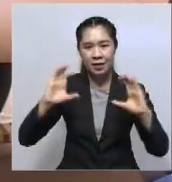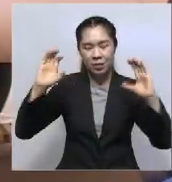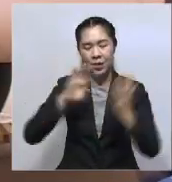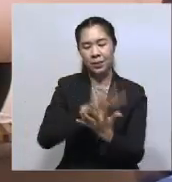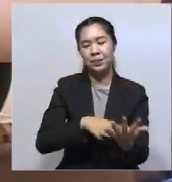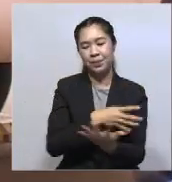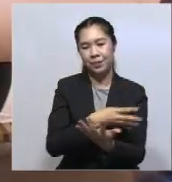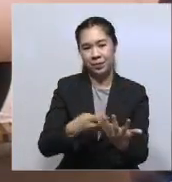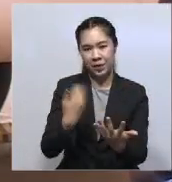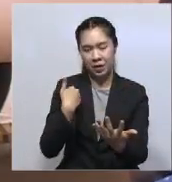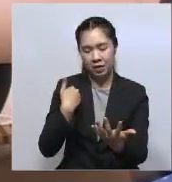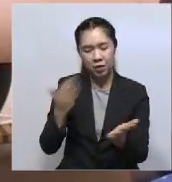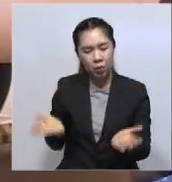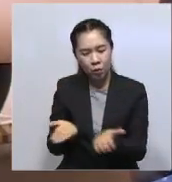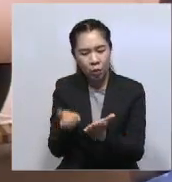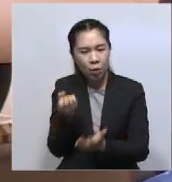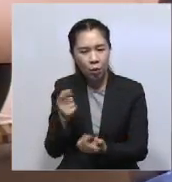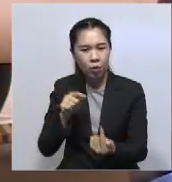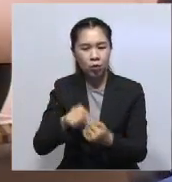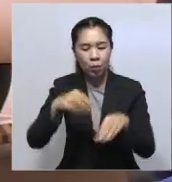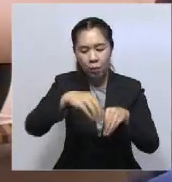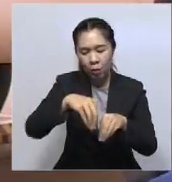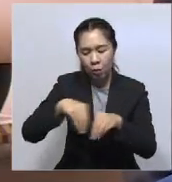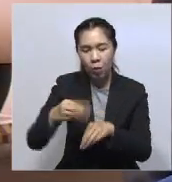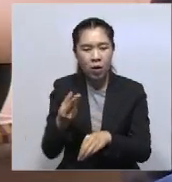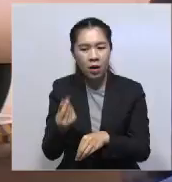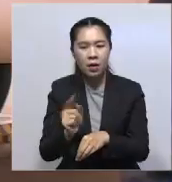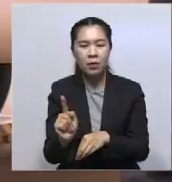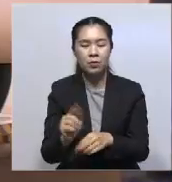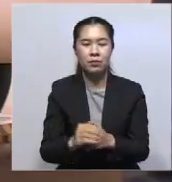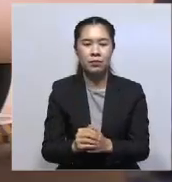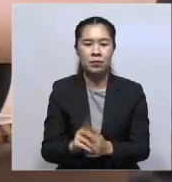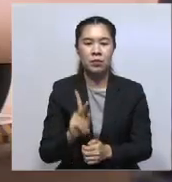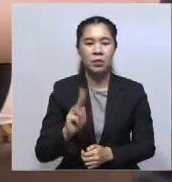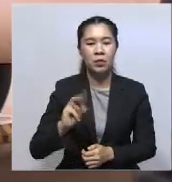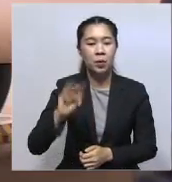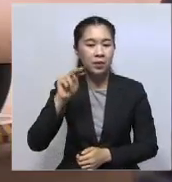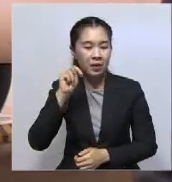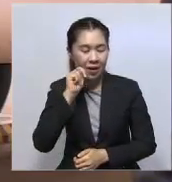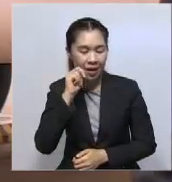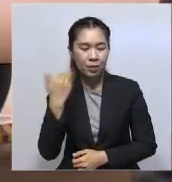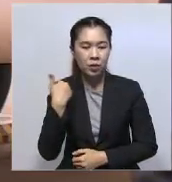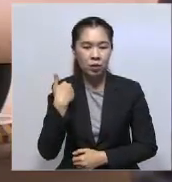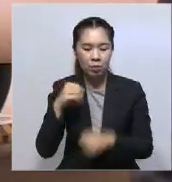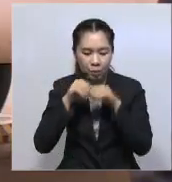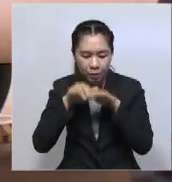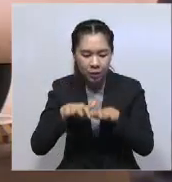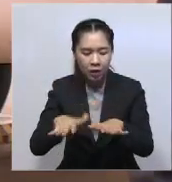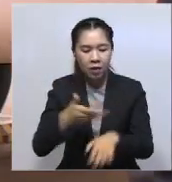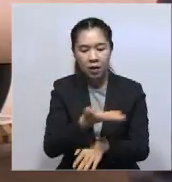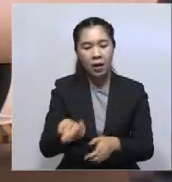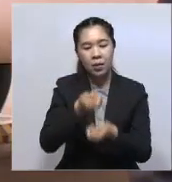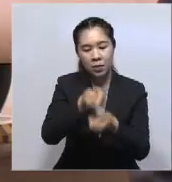บายที่จะเร่งฤดูเพาะปลูกให้เร็วขึ้นนั่นหมายความว่ากรมชลประทานจะต้องปล่อยน้ำให้พี่น้องเกษตรก